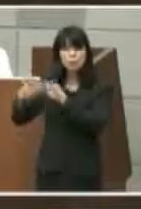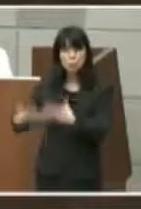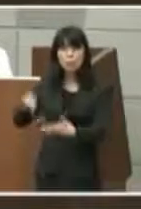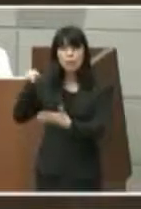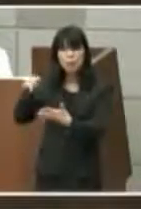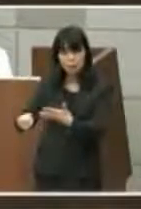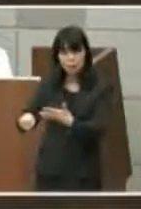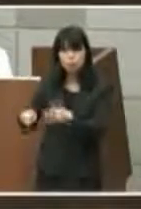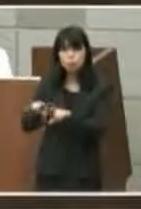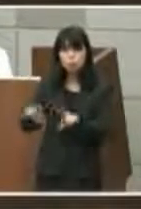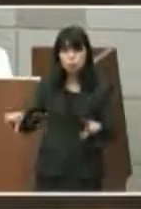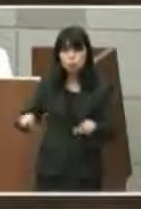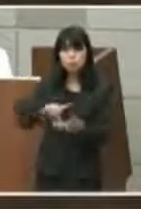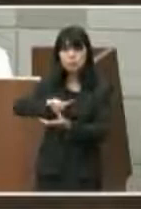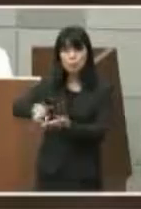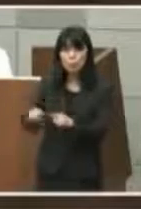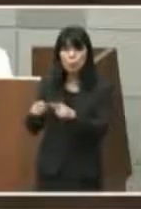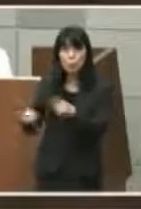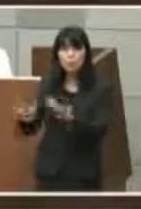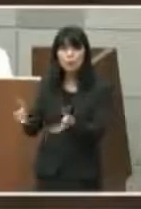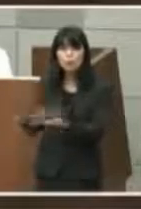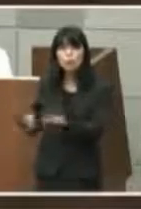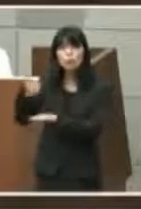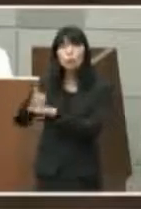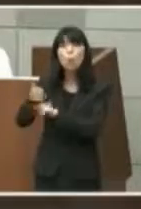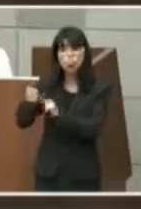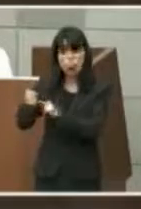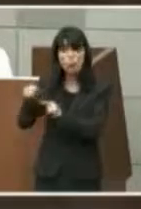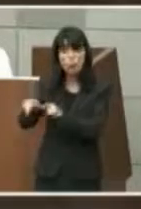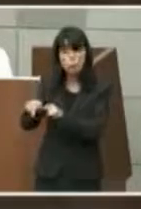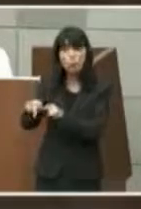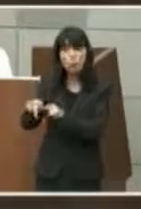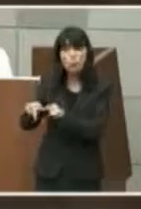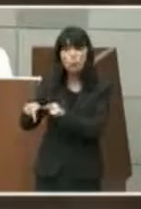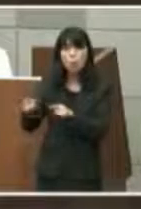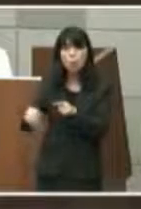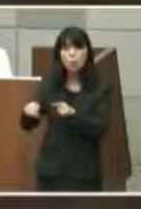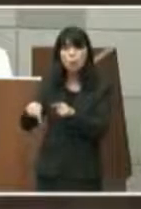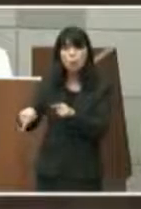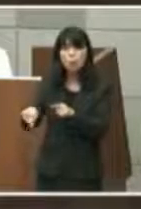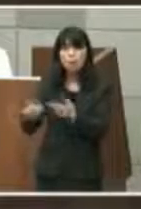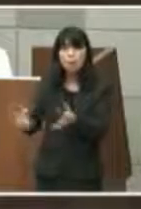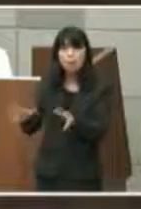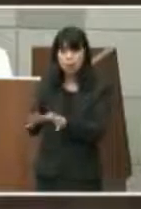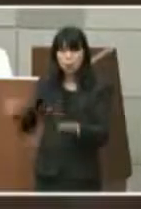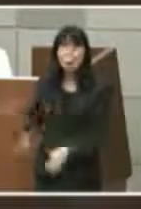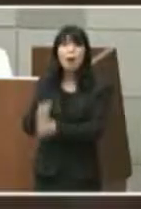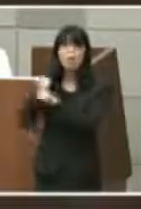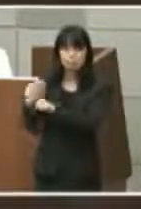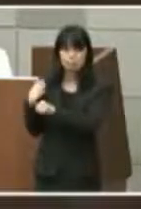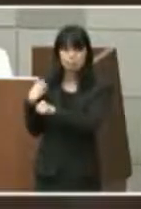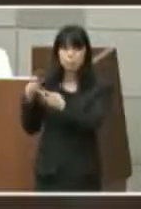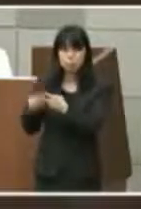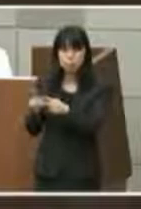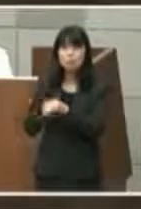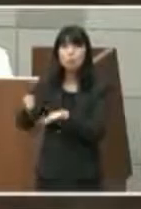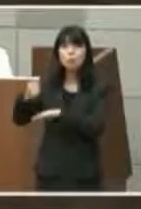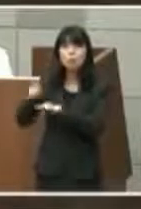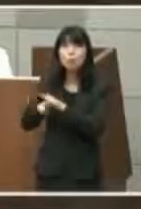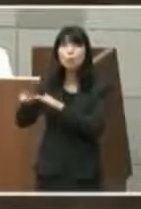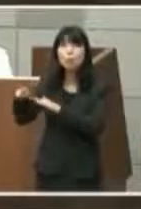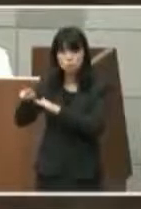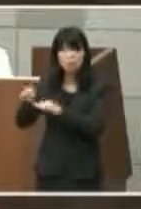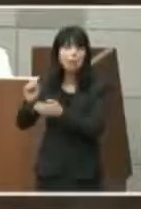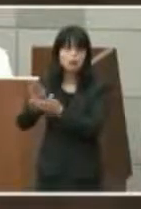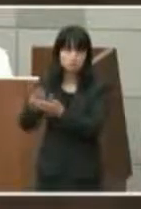において普通地方公共団体の長は当該地方公共団体を統括しこれを代表すると規定され